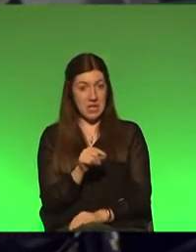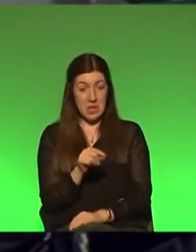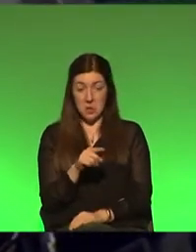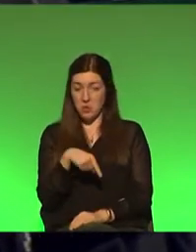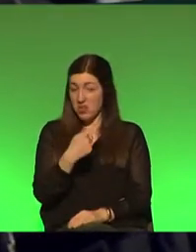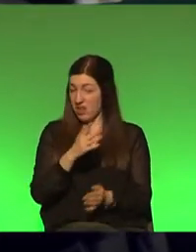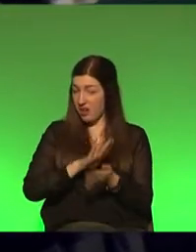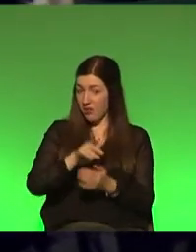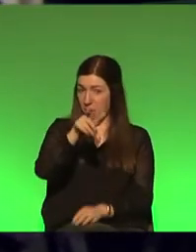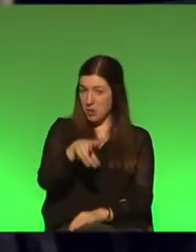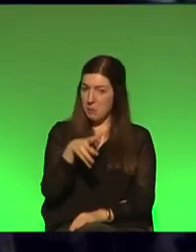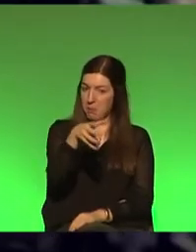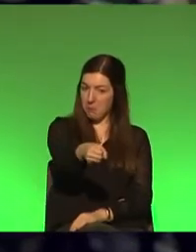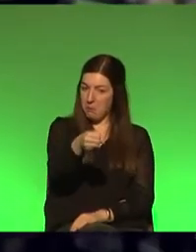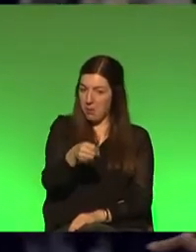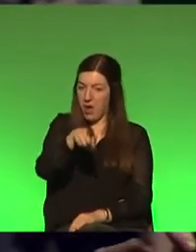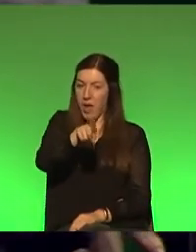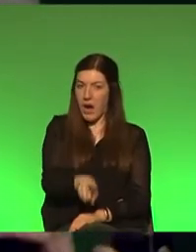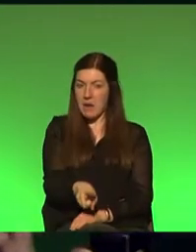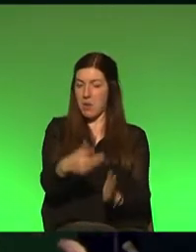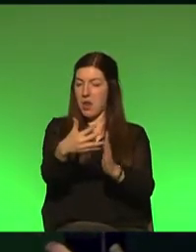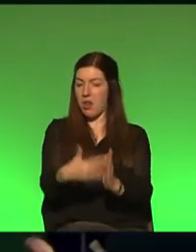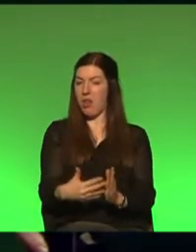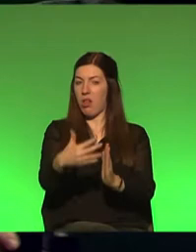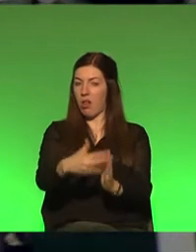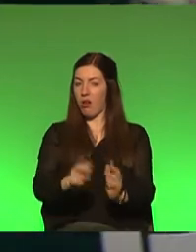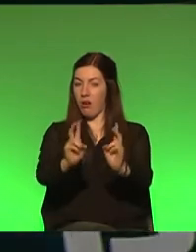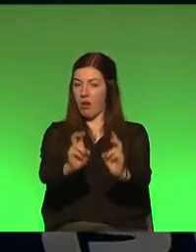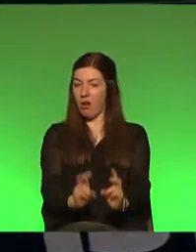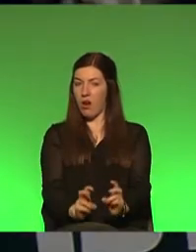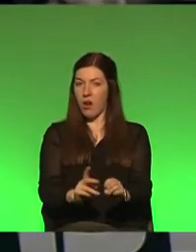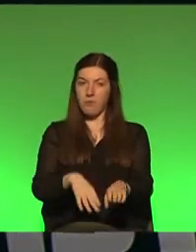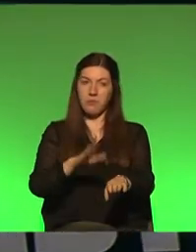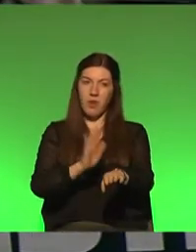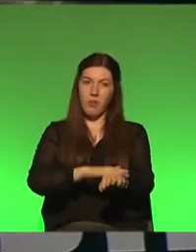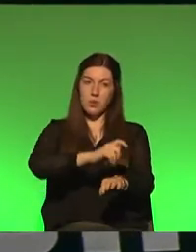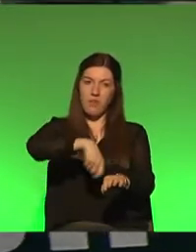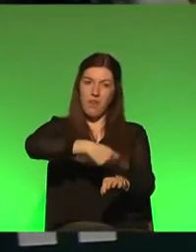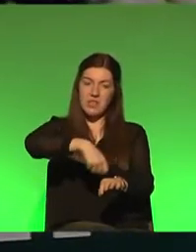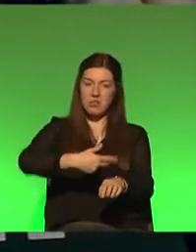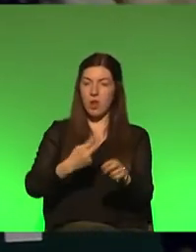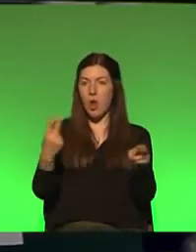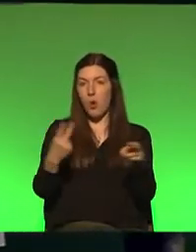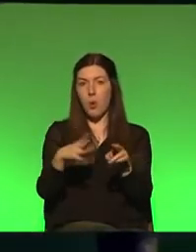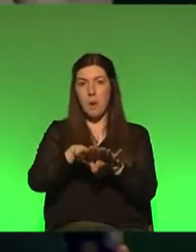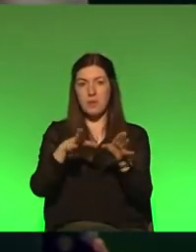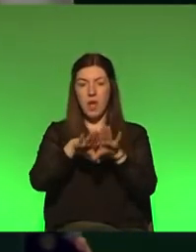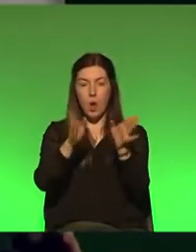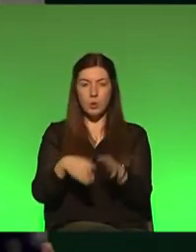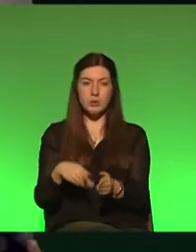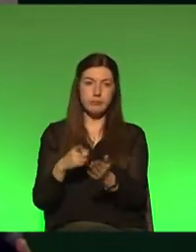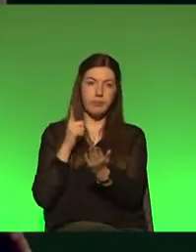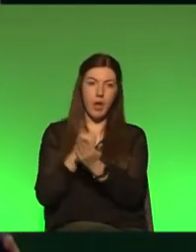ausreichen, um Menschen für einen Monat ins Polizeigewahrsam zu stecken, ihnen eine Fußfessel anzulegen oder sie mit Hausarrest zu